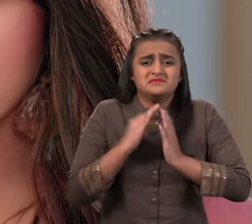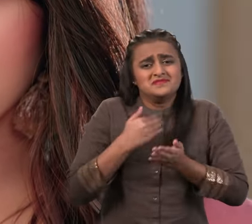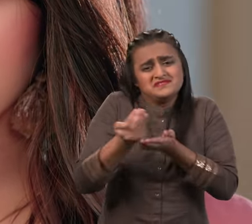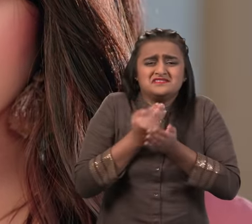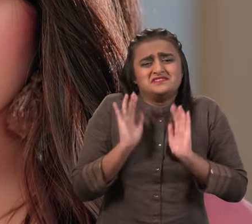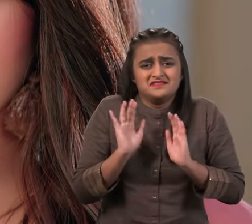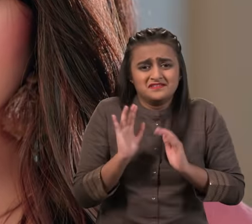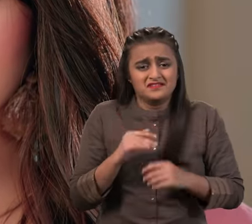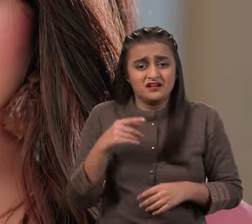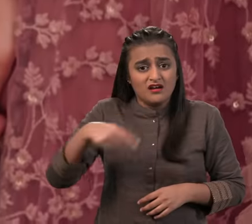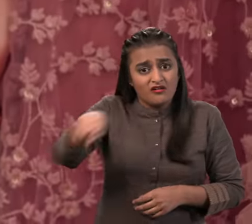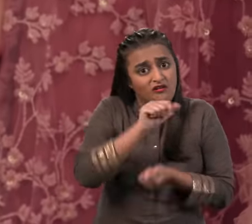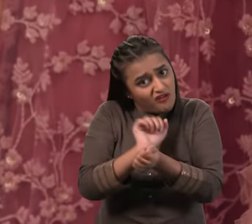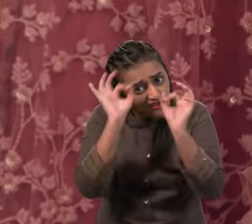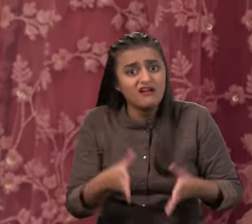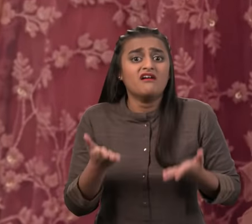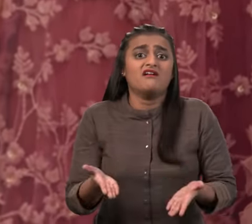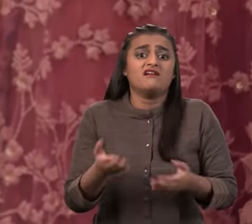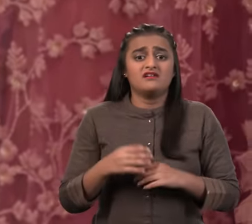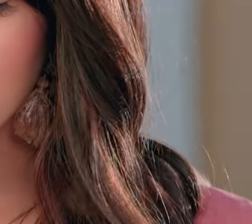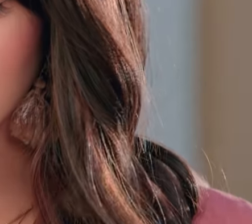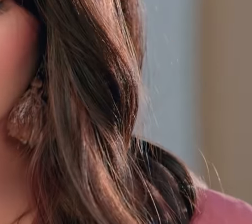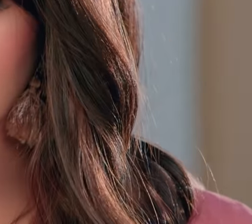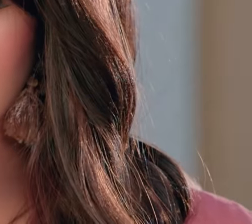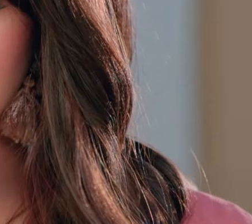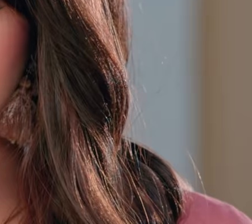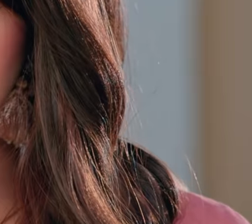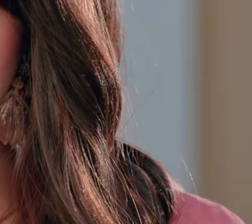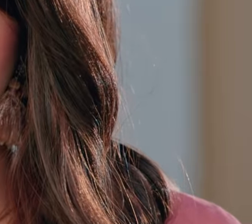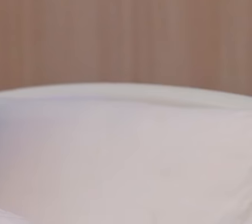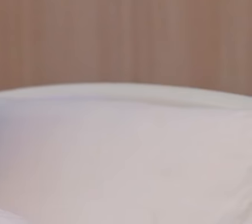बचा लो भगवान जी। सबको जेल हो जानी है वरना यहाँ।